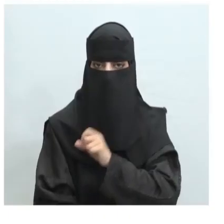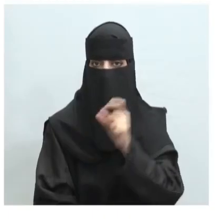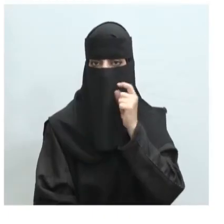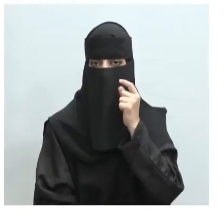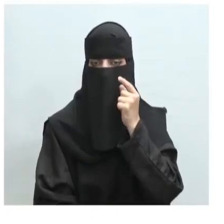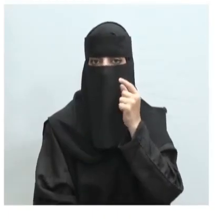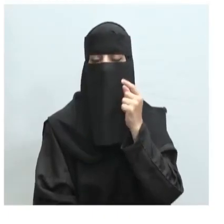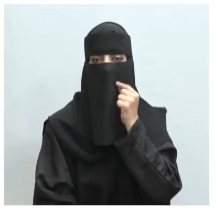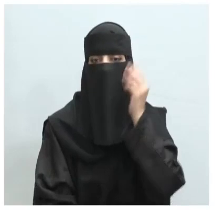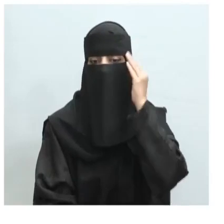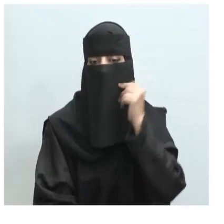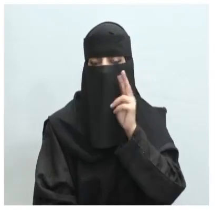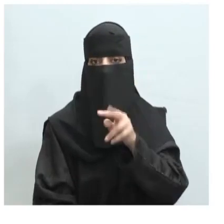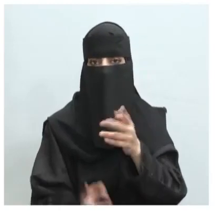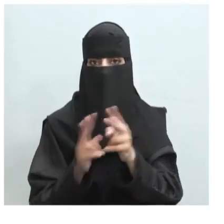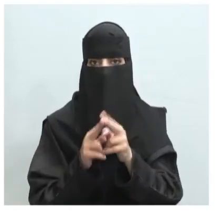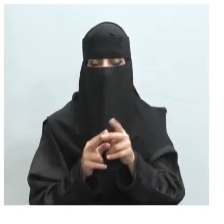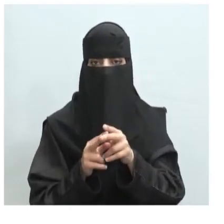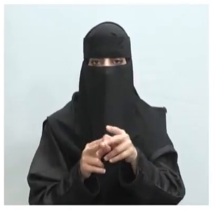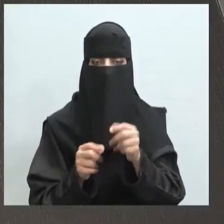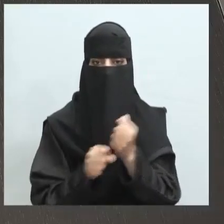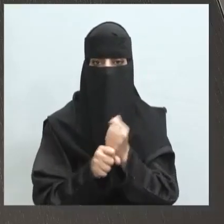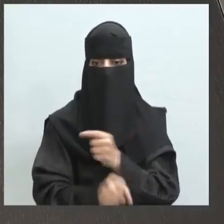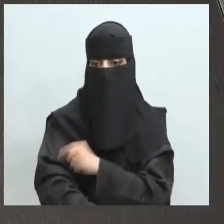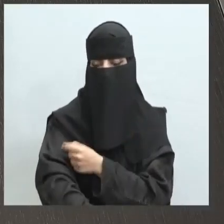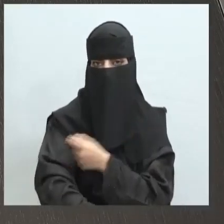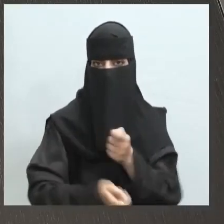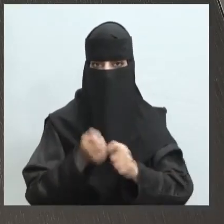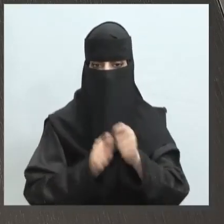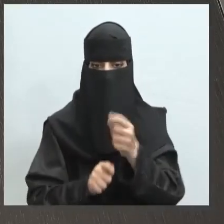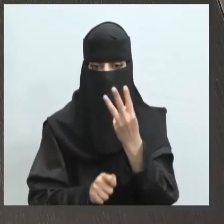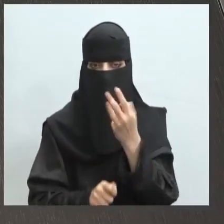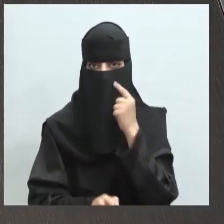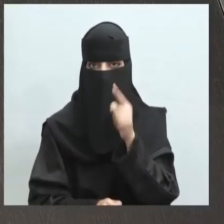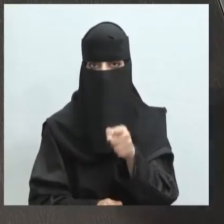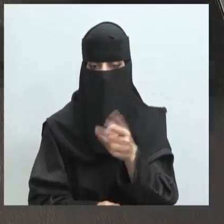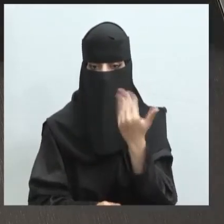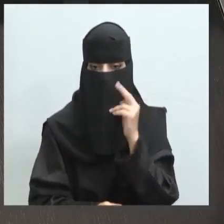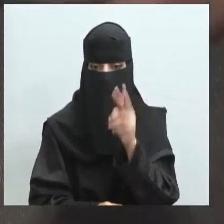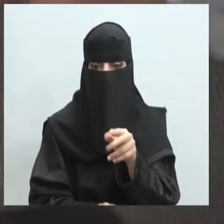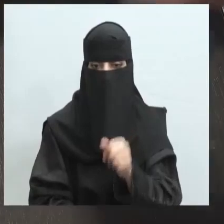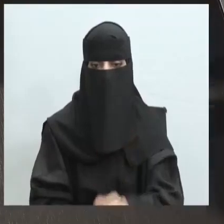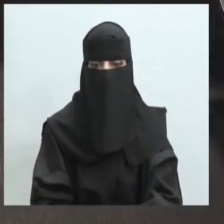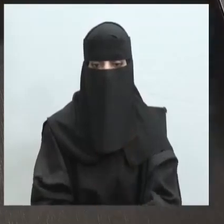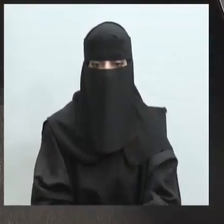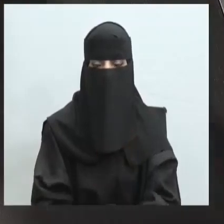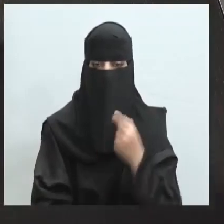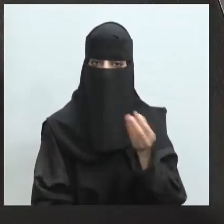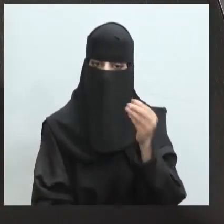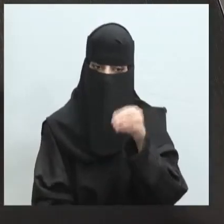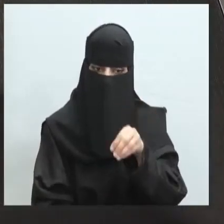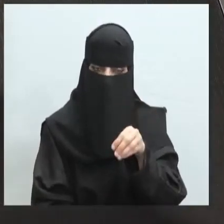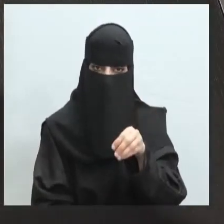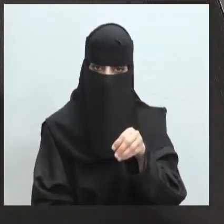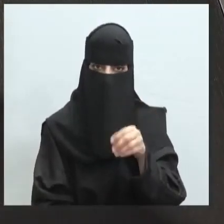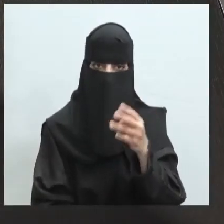تشاهد هذه الدائره الكهربائيه امامك لدينا المكونات الثلاثه التي ذكرناها قبل قليل واضفنا اليها